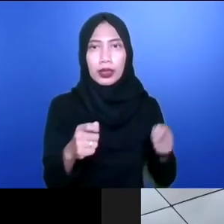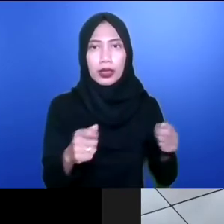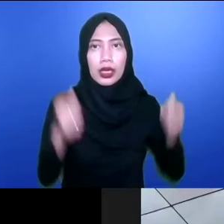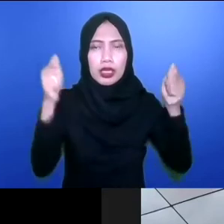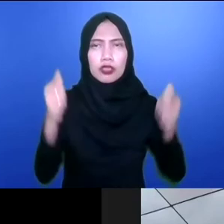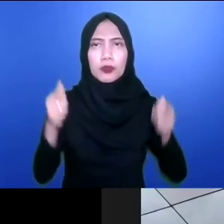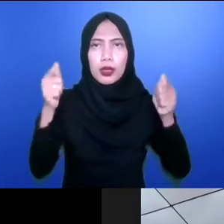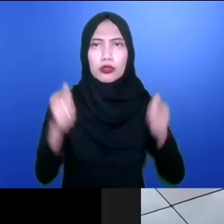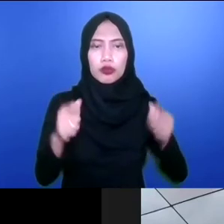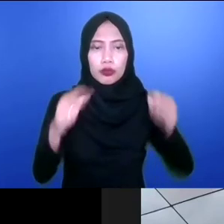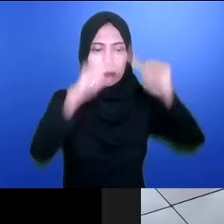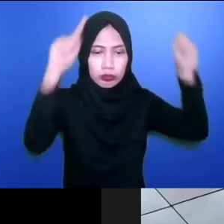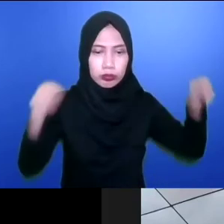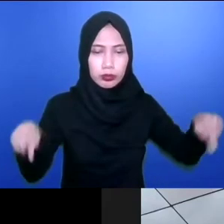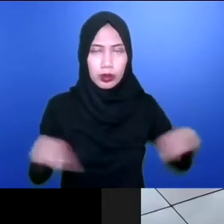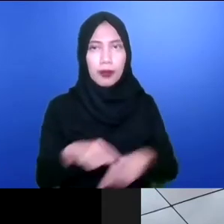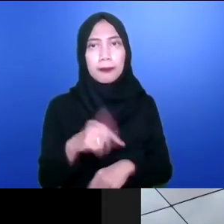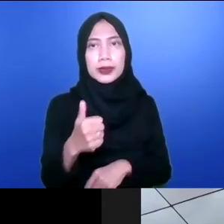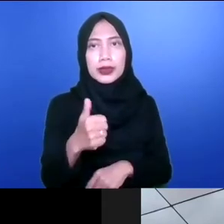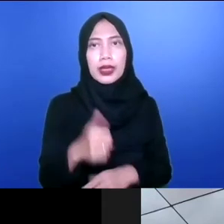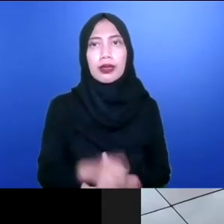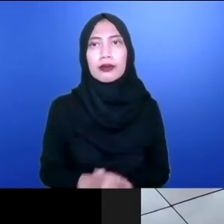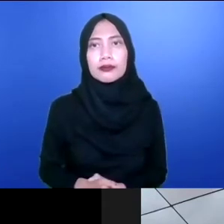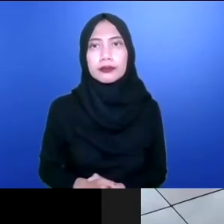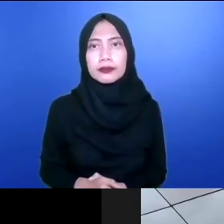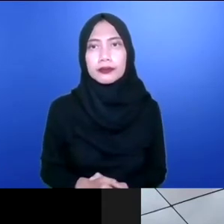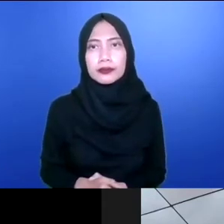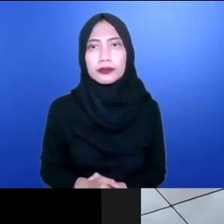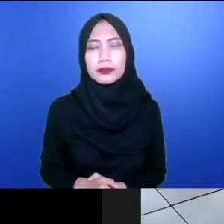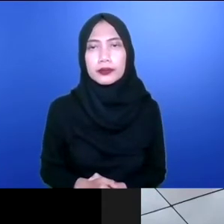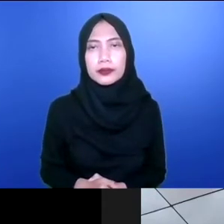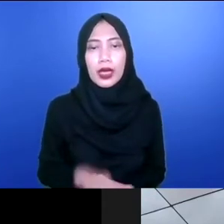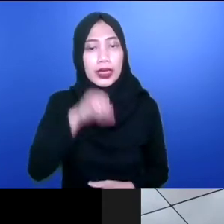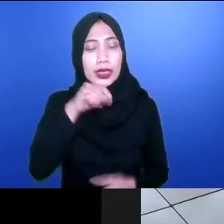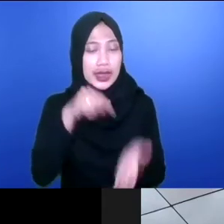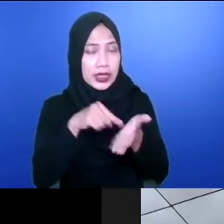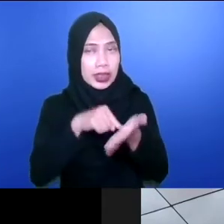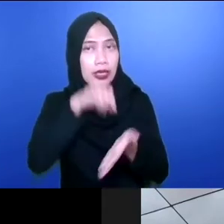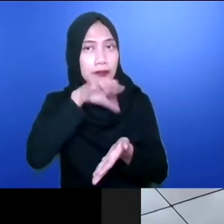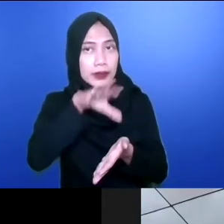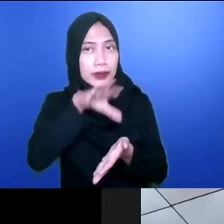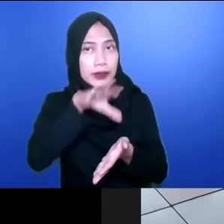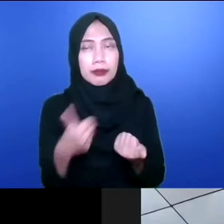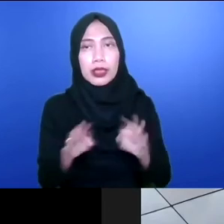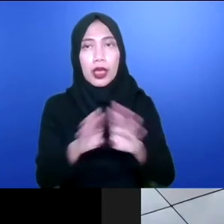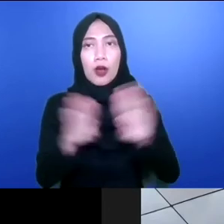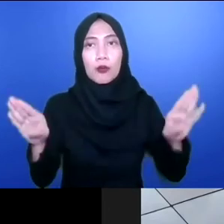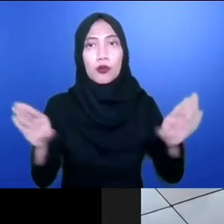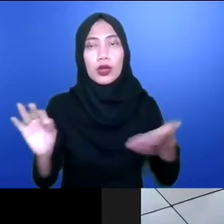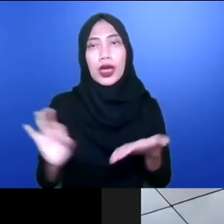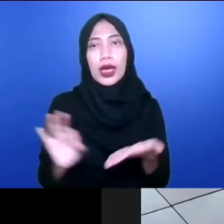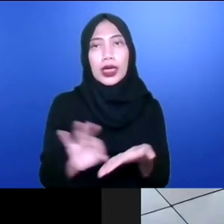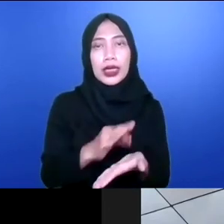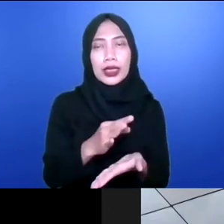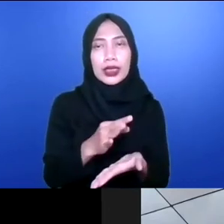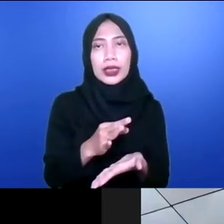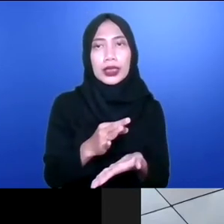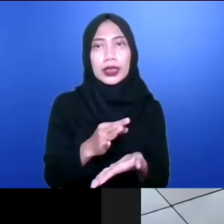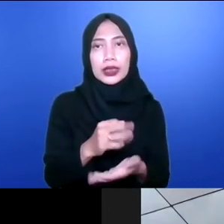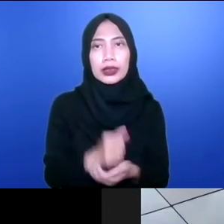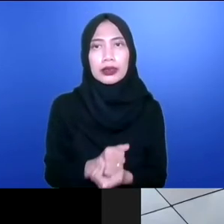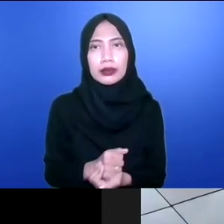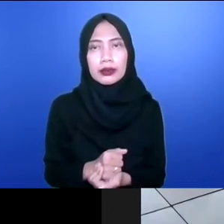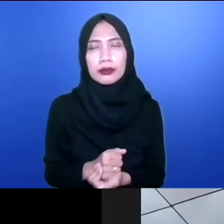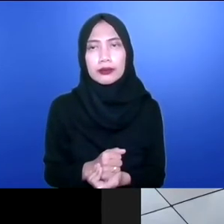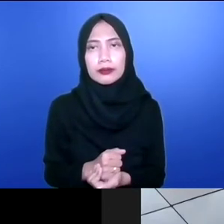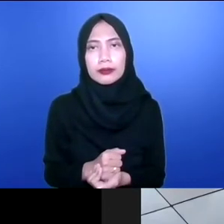bisa di penjelasan bahwa bisa buka tabungan tanpa apapun cukup QR code. Atau bisa juga lihat